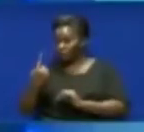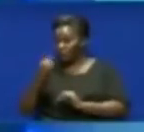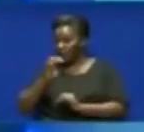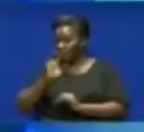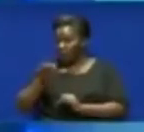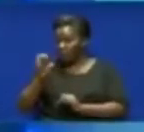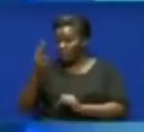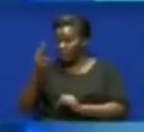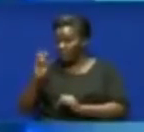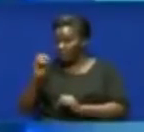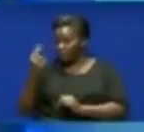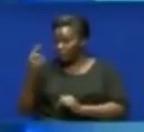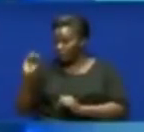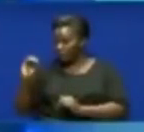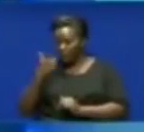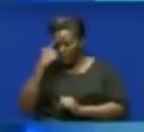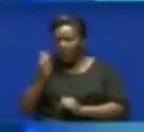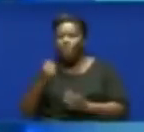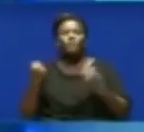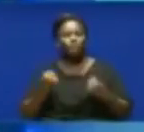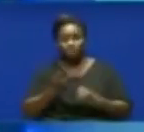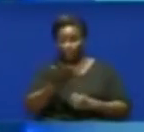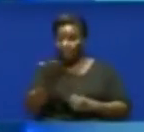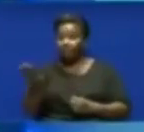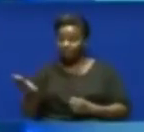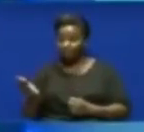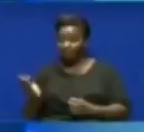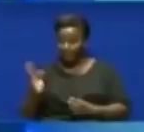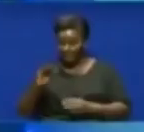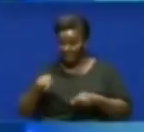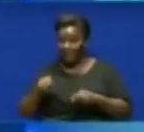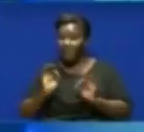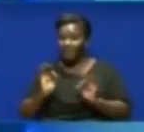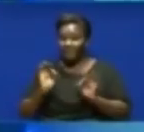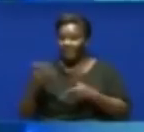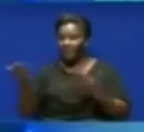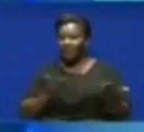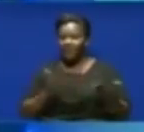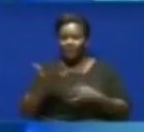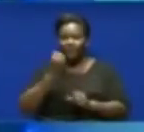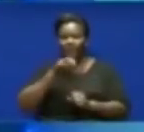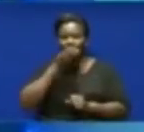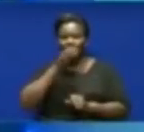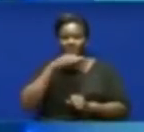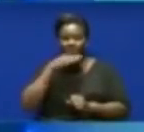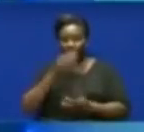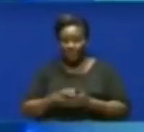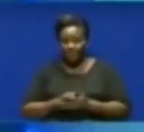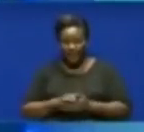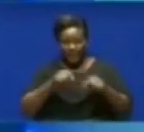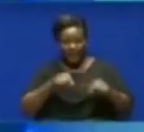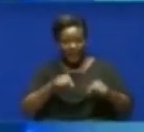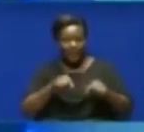Machi 21, 2020, nikiamini hujambo na Jumamosi yako ni njema. Karibu sana katika taarifa ya habari, na leo lipo jambo tulilokuandalia kwa